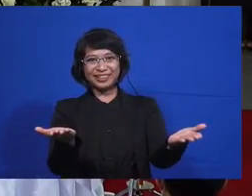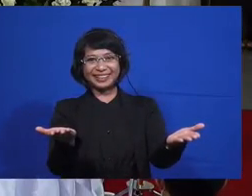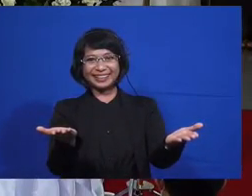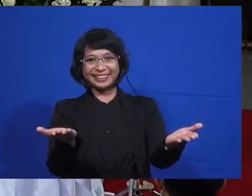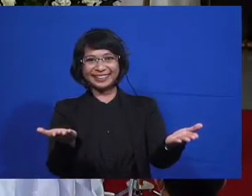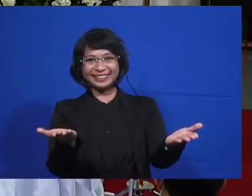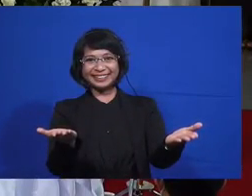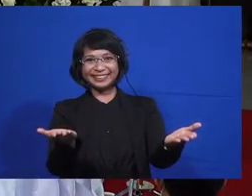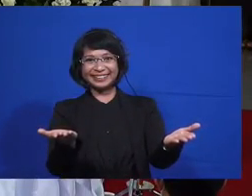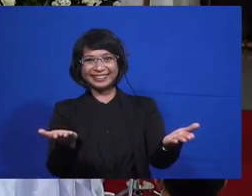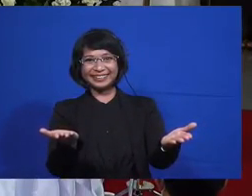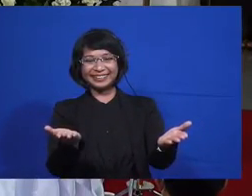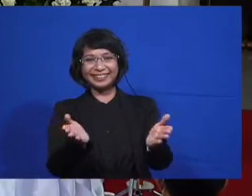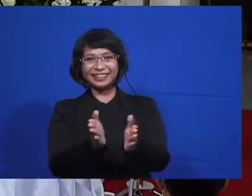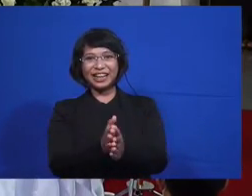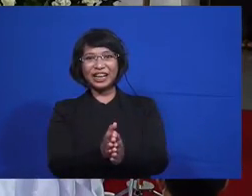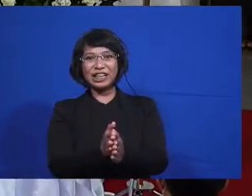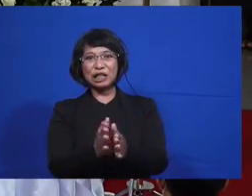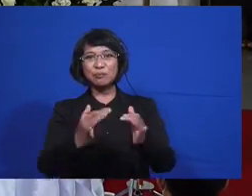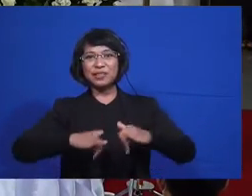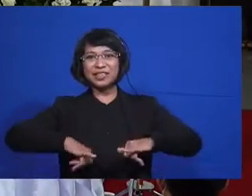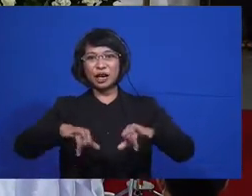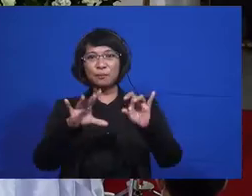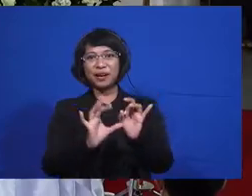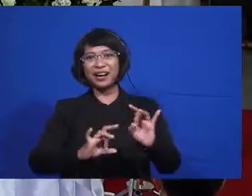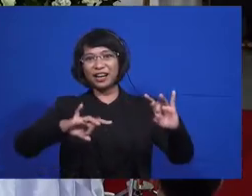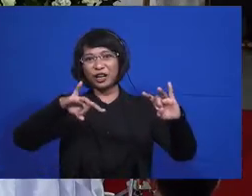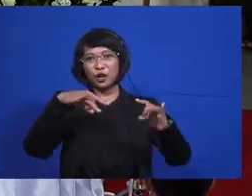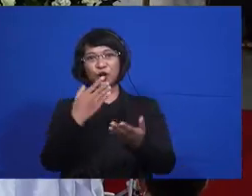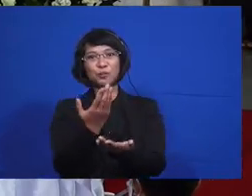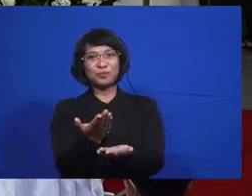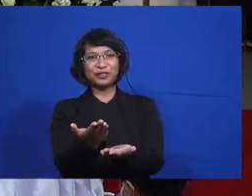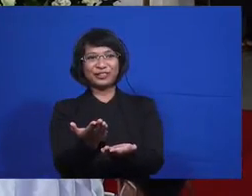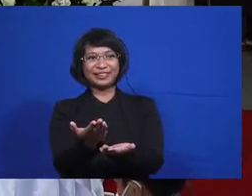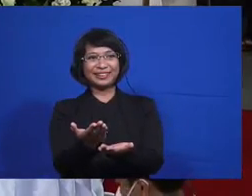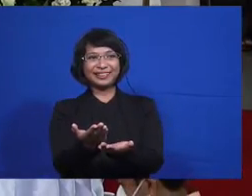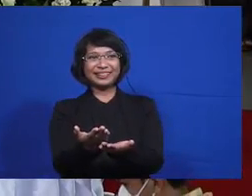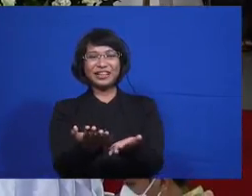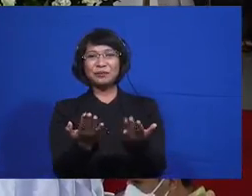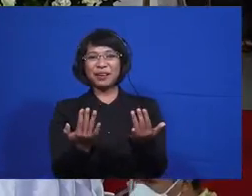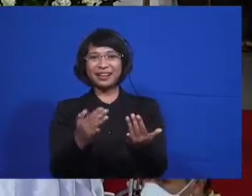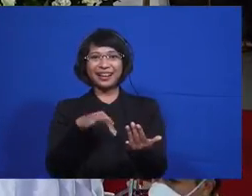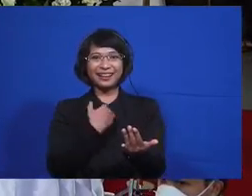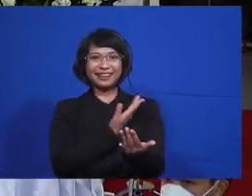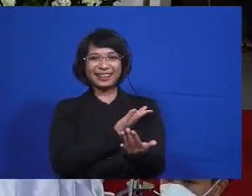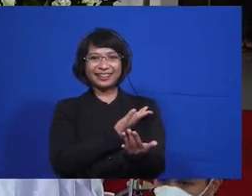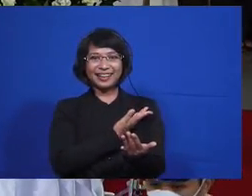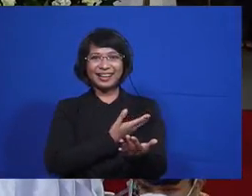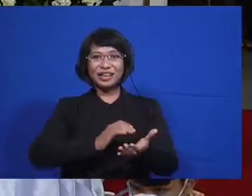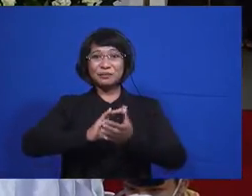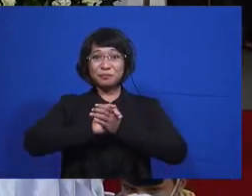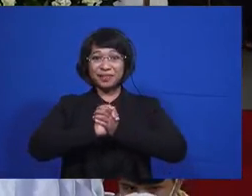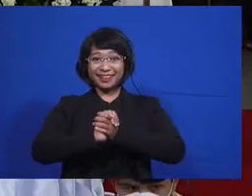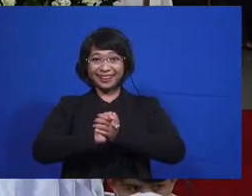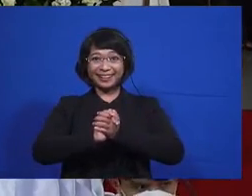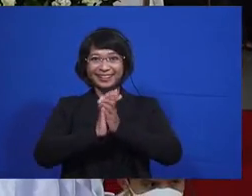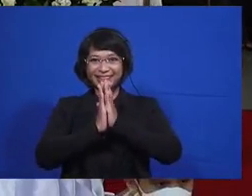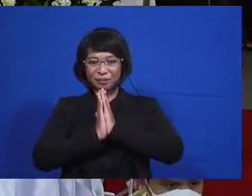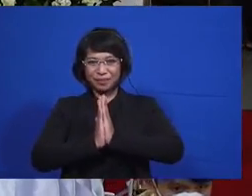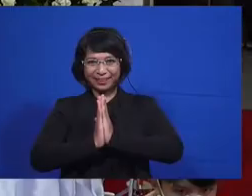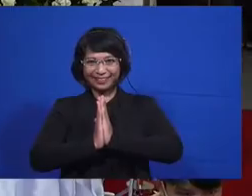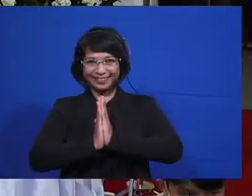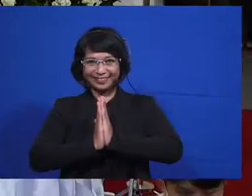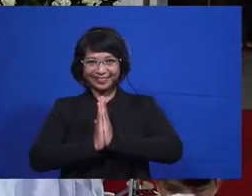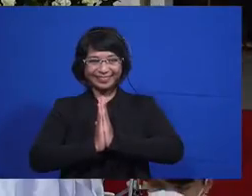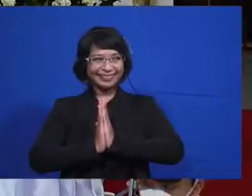Dan bersama rohmu. Marilah kita saling memberikan salam damai. Damai Kristus,